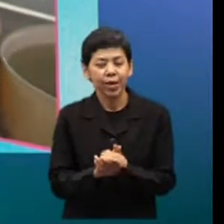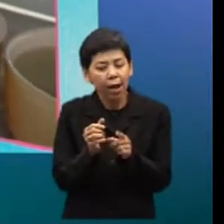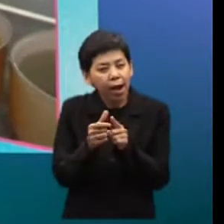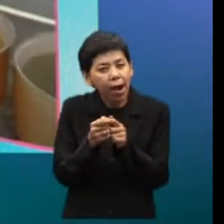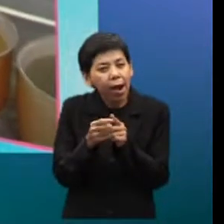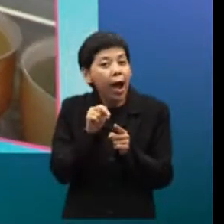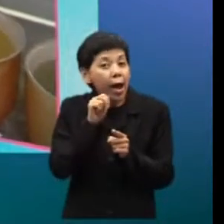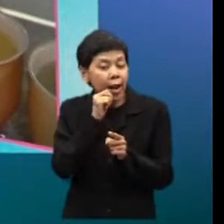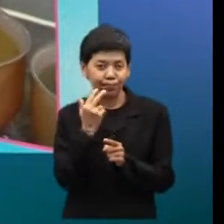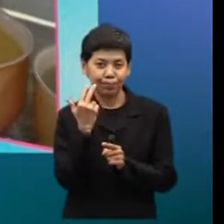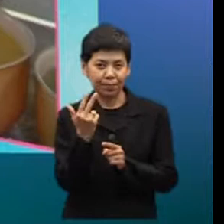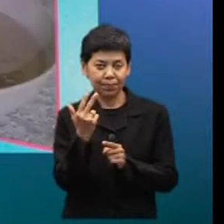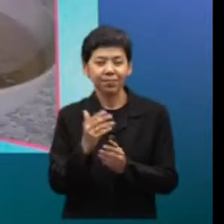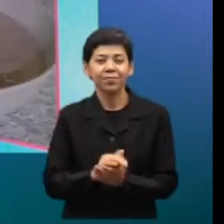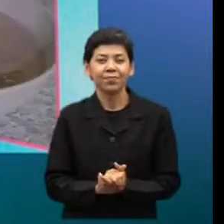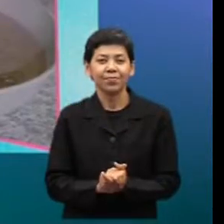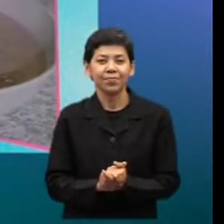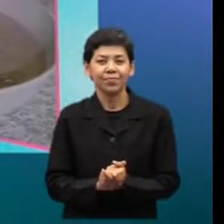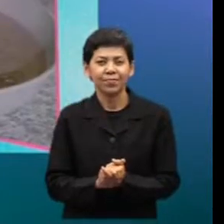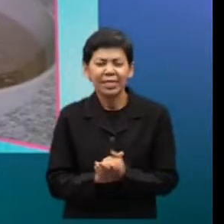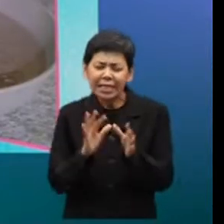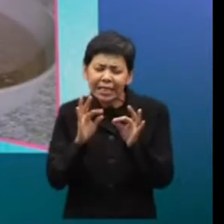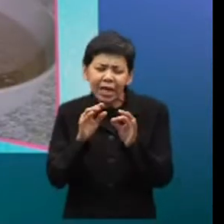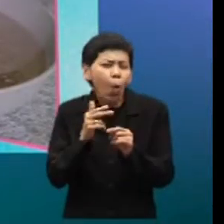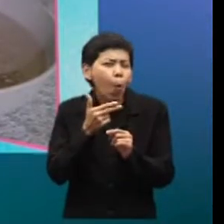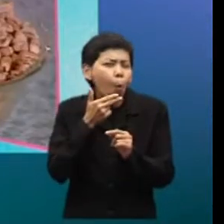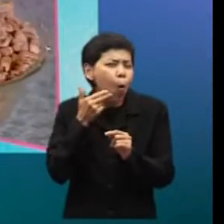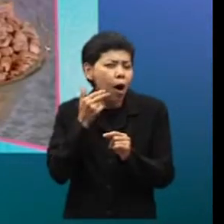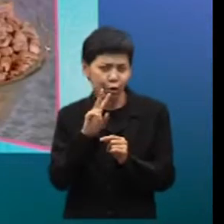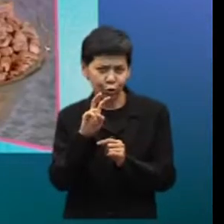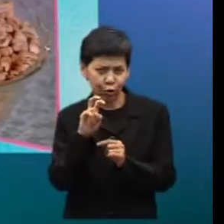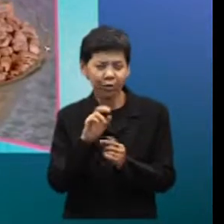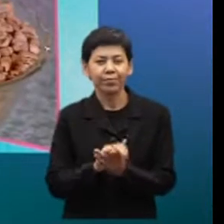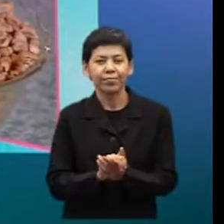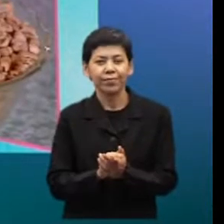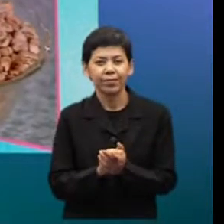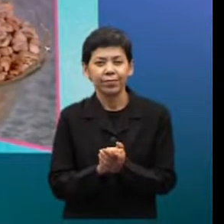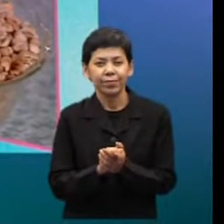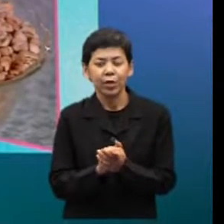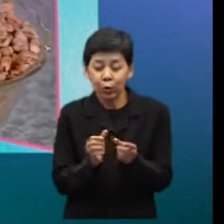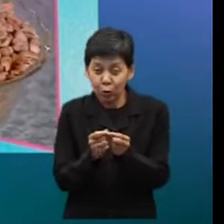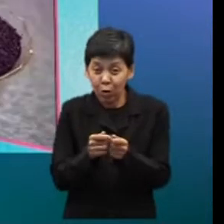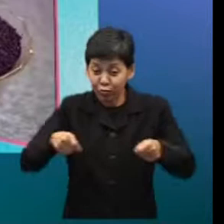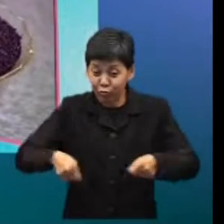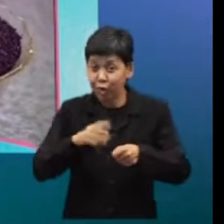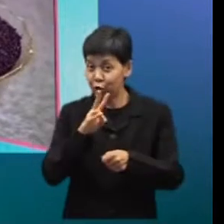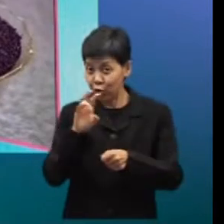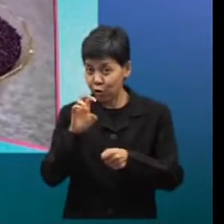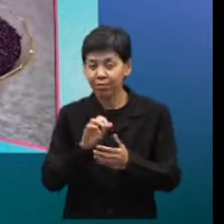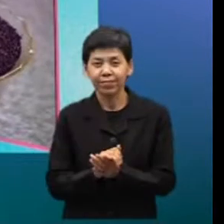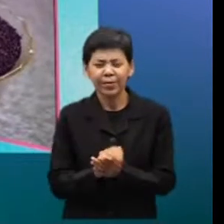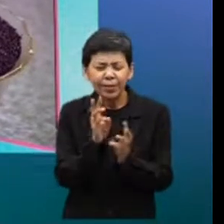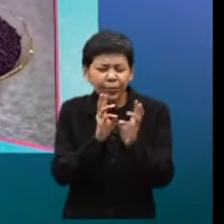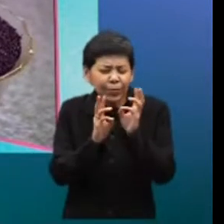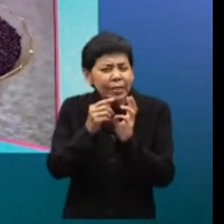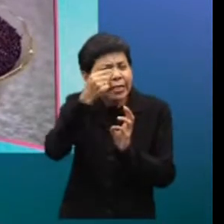ด3ถ้วยตวงแบะแซ200กรัมถั่วลิสงคั่ว700กรัมงาด